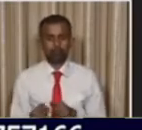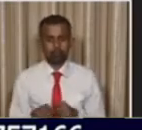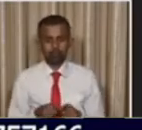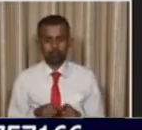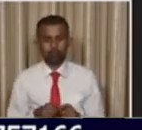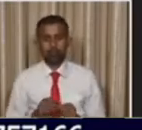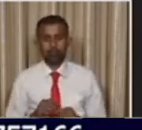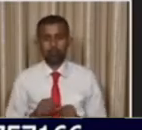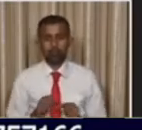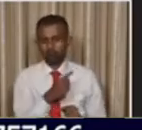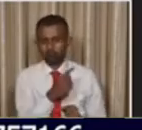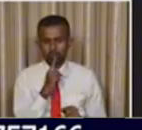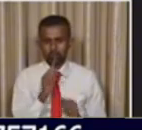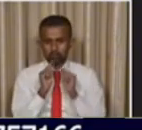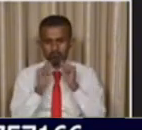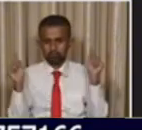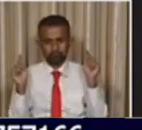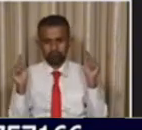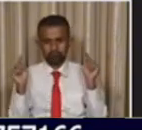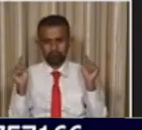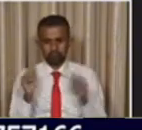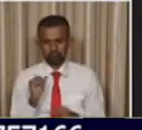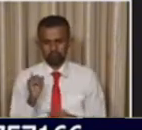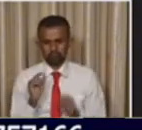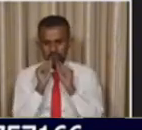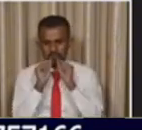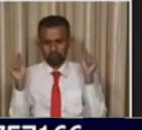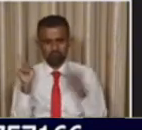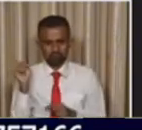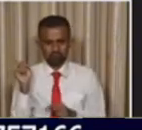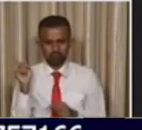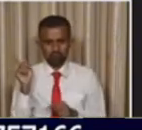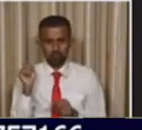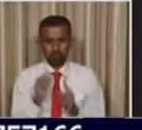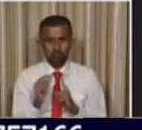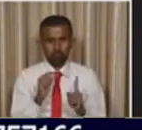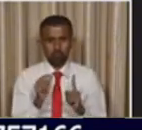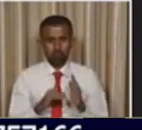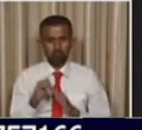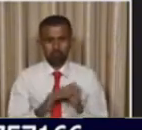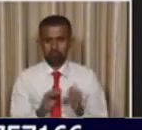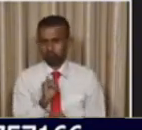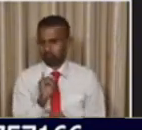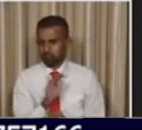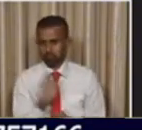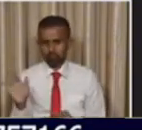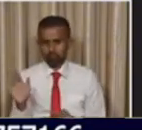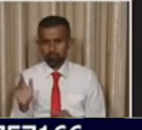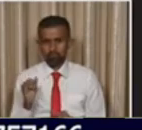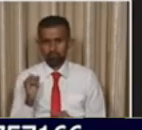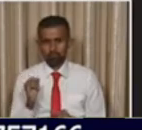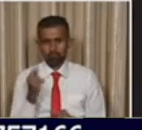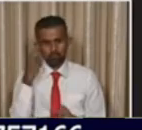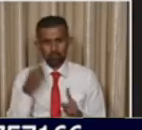கரண பிரகாசைய இதாமத்ம மங்கிதானே பகத்கானே பிரகாசியா மே வகை பார்லிமெண்ட்டுவ பாவிச்சிக்கிறான் வந்தனா மே வகை பகத் அரமுனு இட்டு